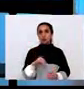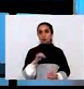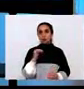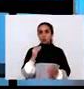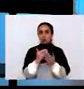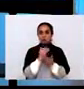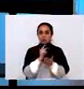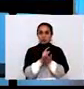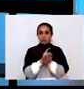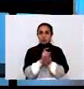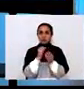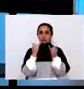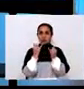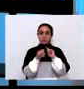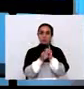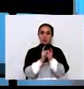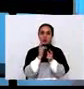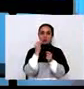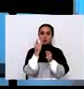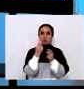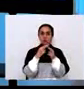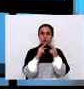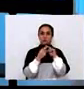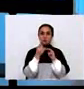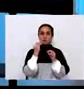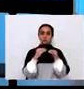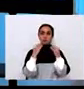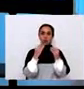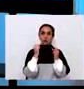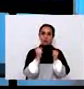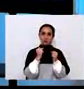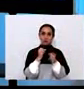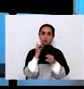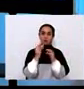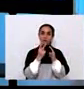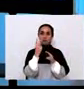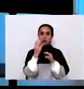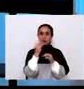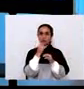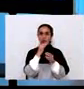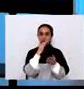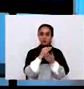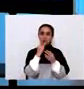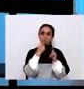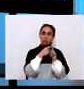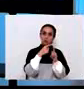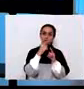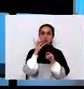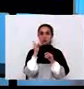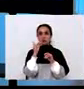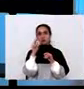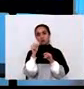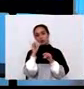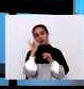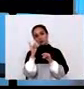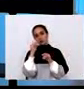Новое задание. Теперь мы не один отрицательный ответ дадим, а два ответа – положительный «да»